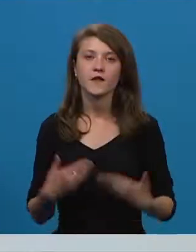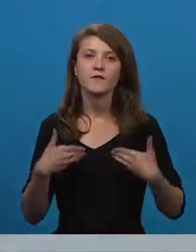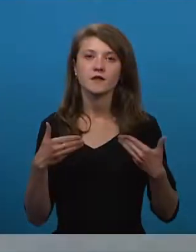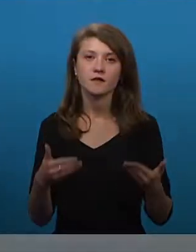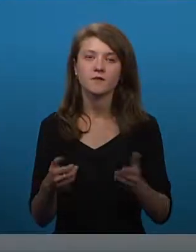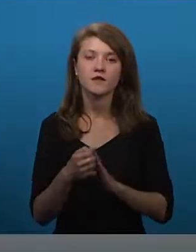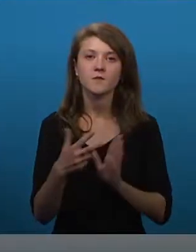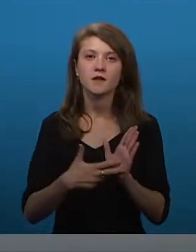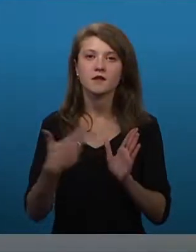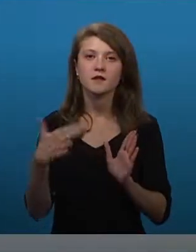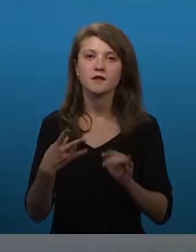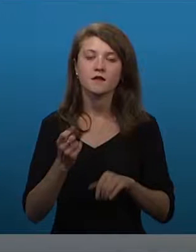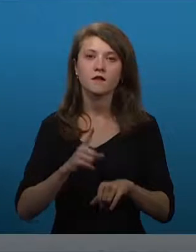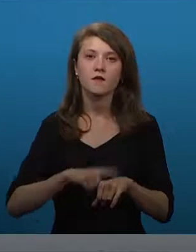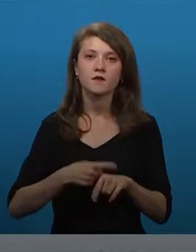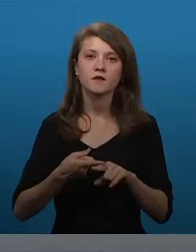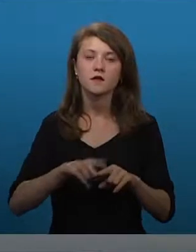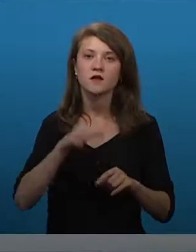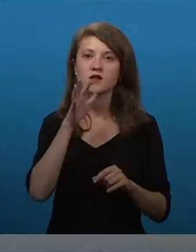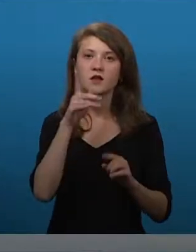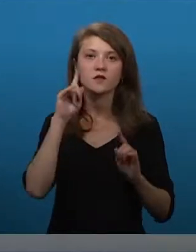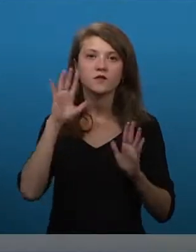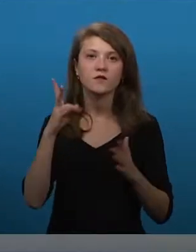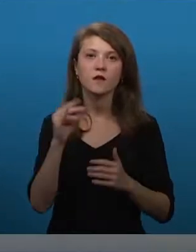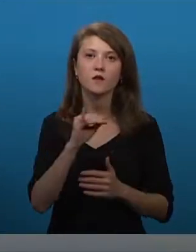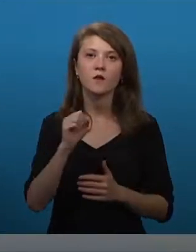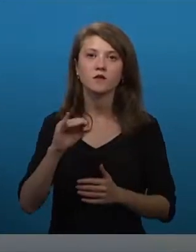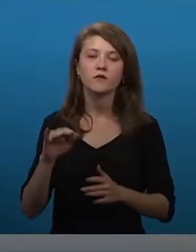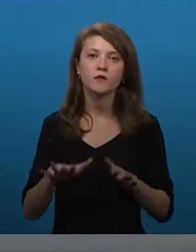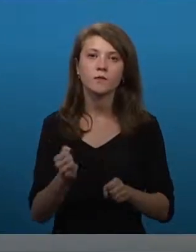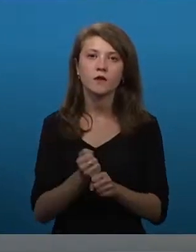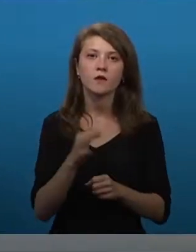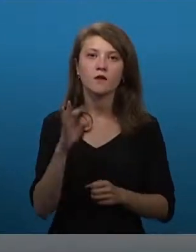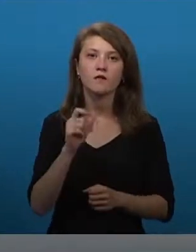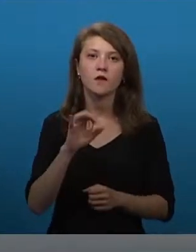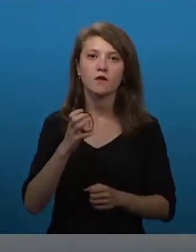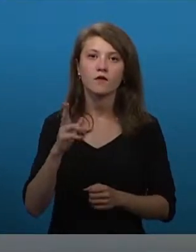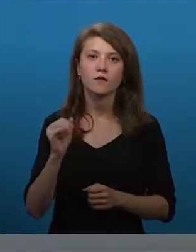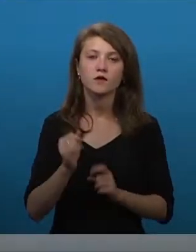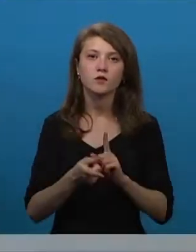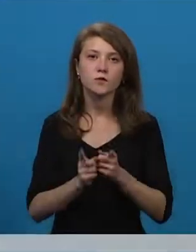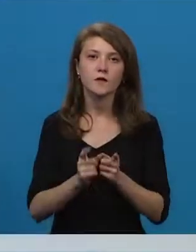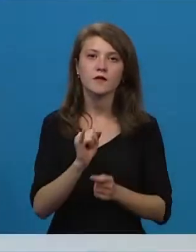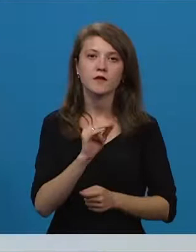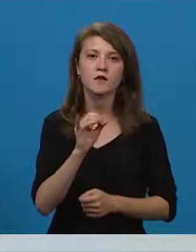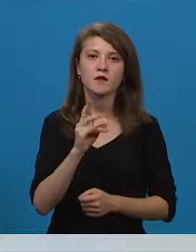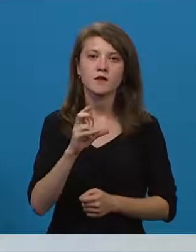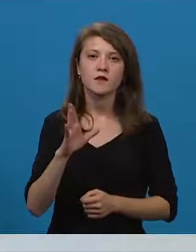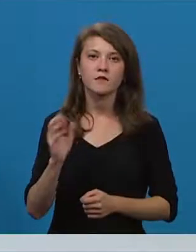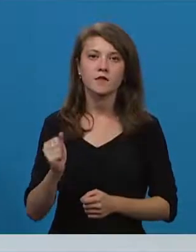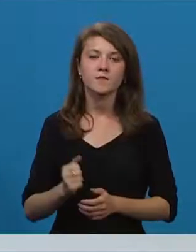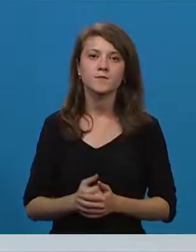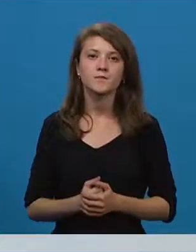Вітаю! 18.30 на годиннику і це час новин на ЮА Житомир. В студії працює Олена Ваховська, сурдопереклад Івана